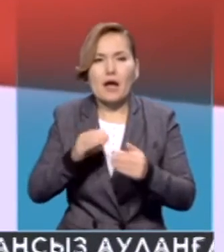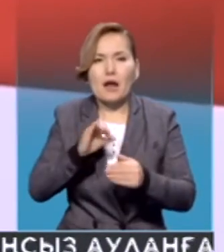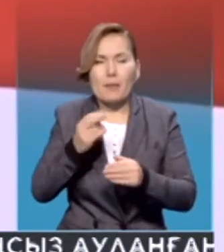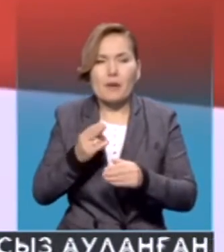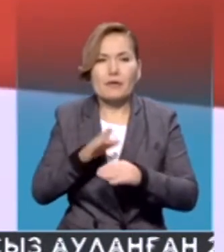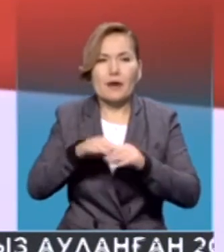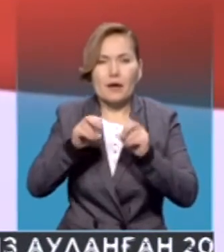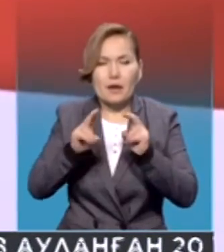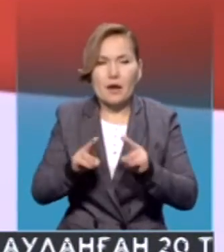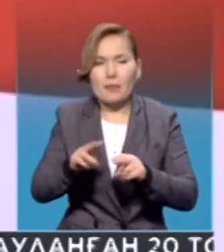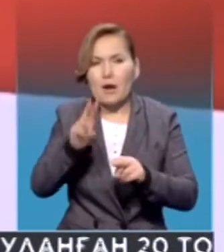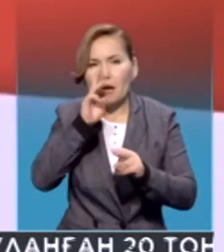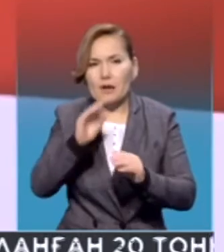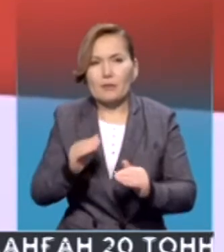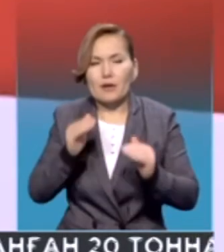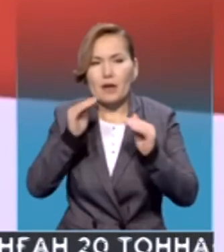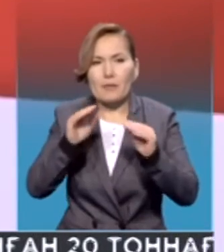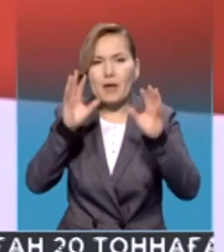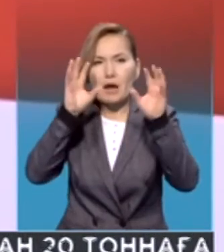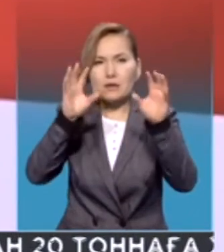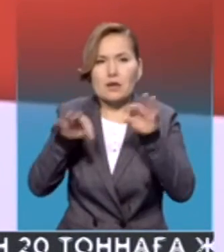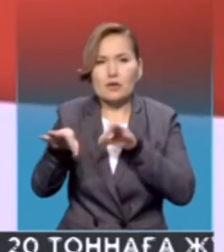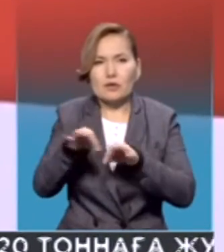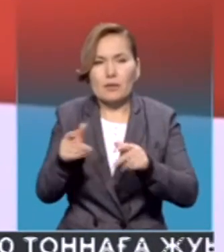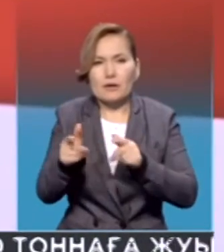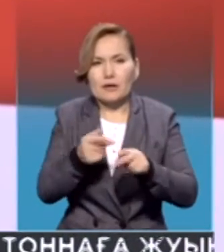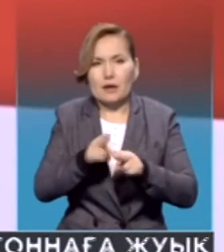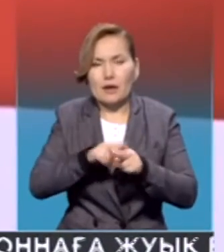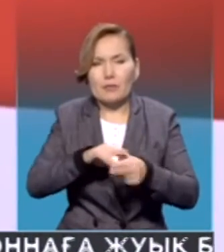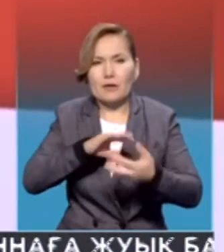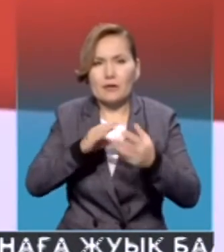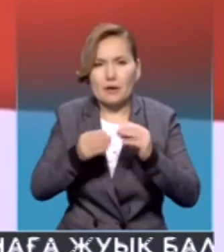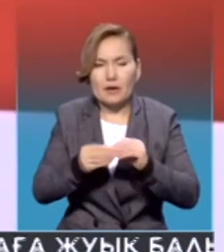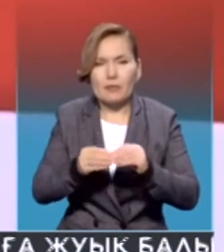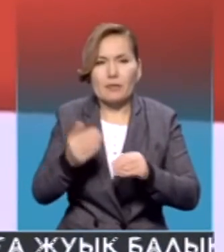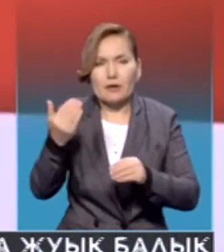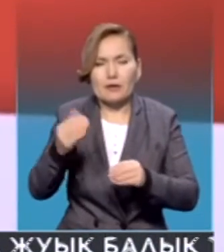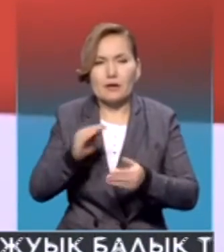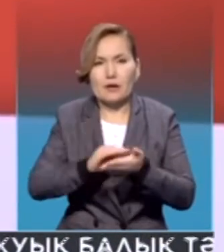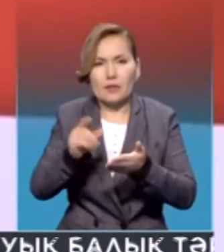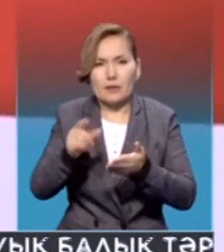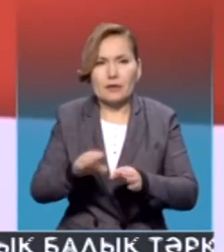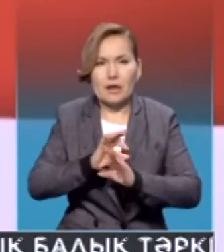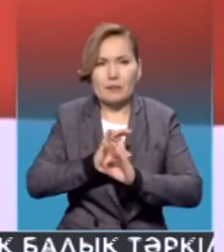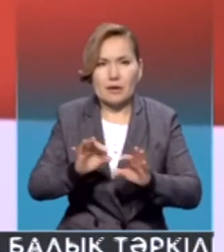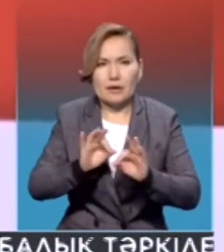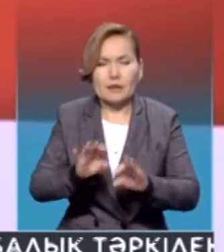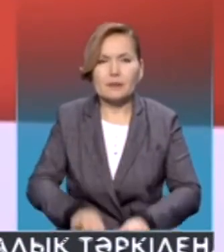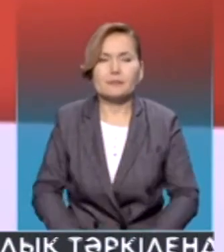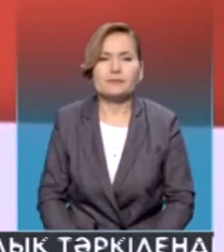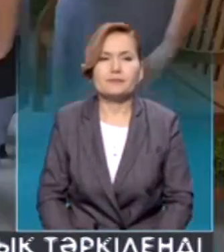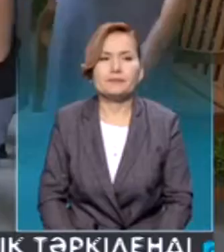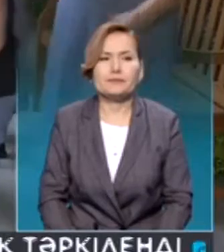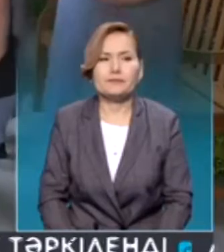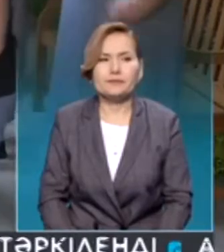қызметшілердің мәртебесін көтеруге қатысты заң жобасы дайындалмақ. Мәселенің мән-жайын Сәбит Әлдебай тарқатып айтады.